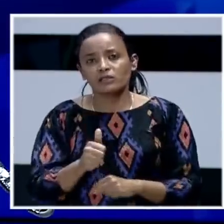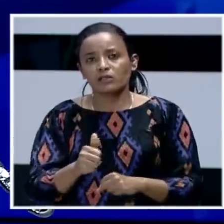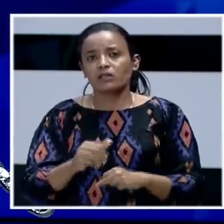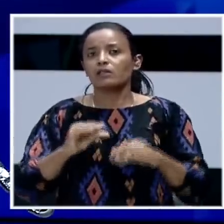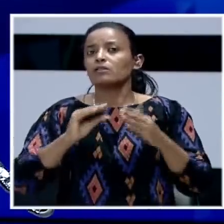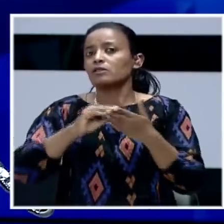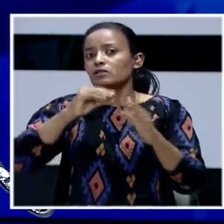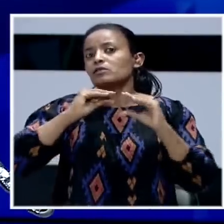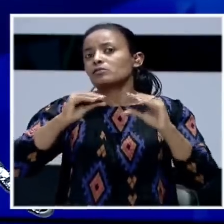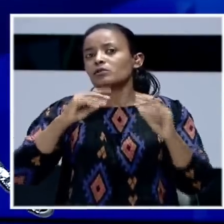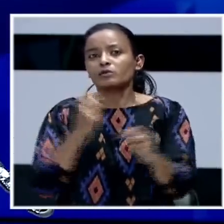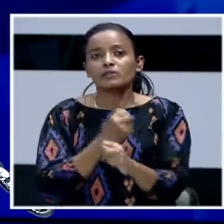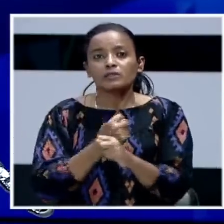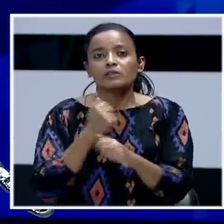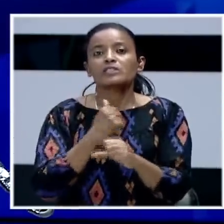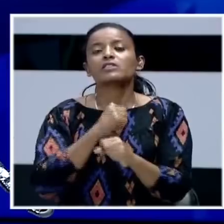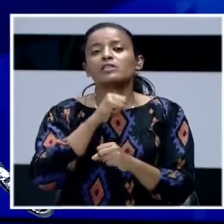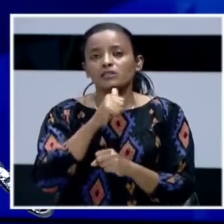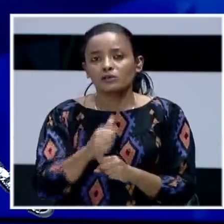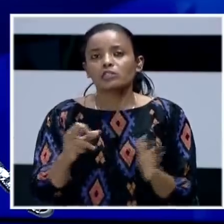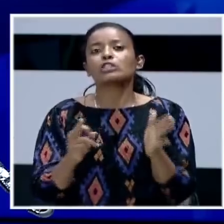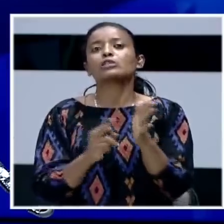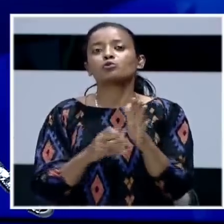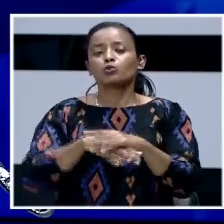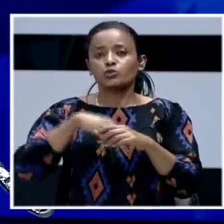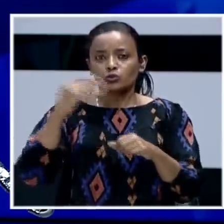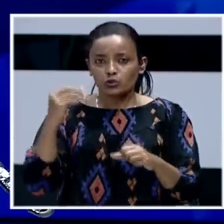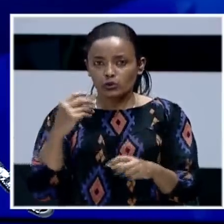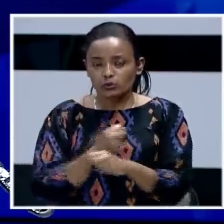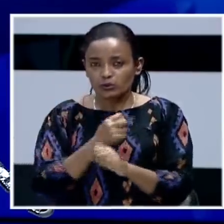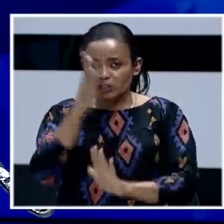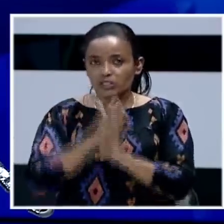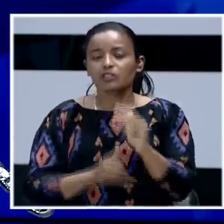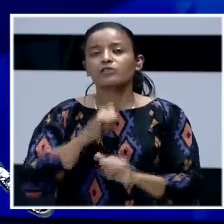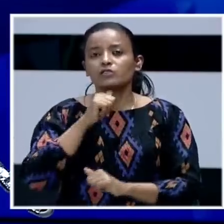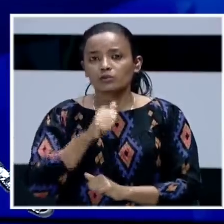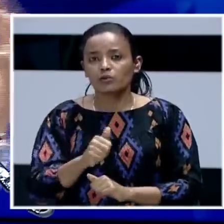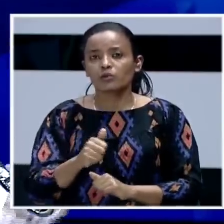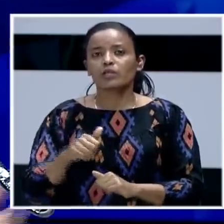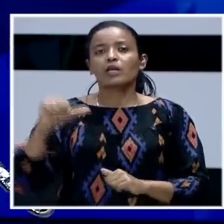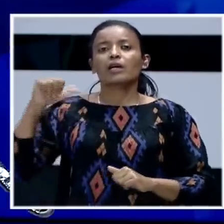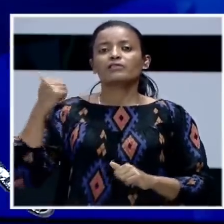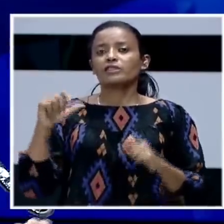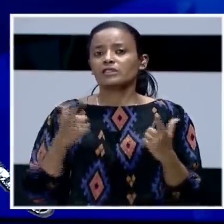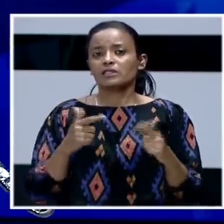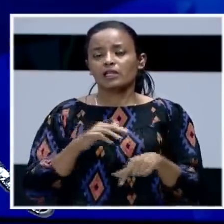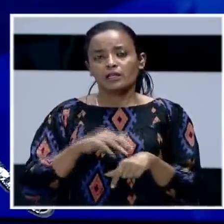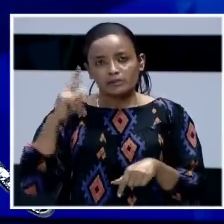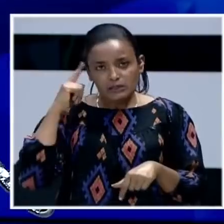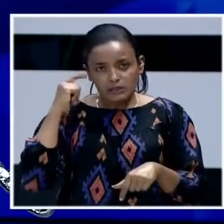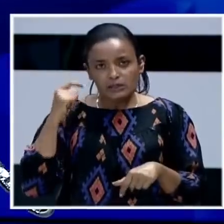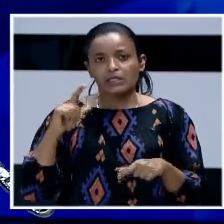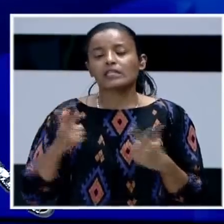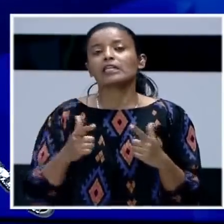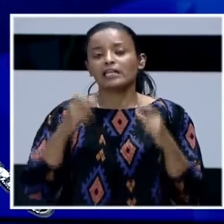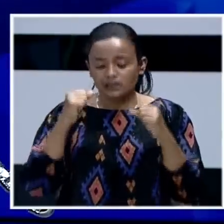تستمرو زوها زلو بتغوار كن سرحلو تزيكيلنا توم حغتات زوو زلو بتغوار كفصمو تزيكيلوم كينو افتخالي زغاتم تغري زيغاتملو